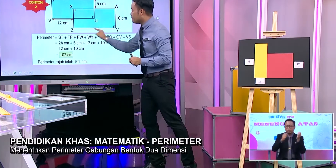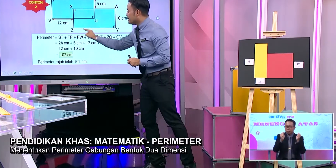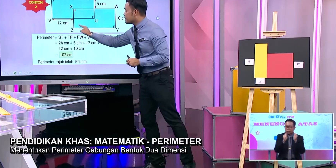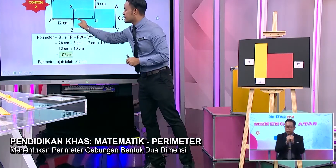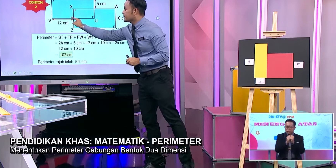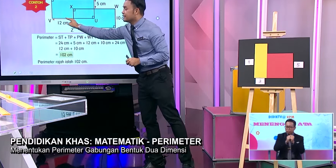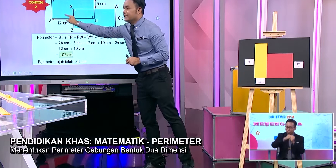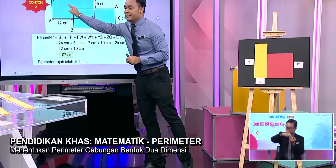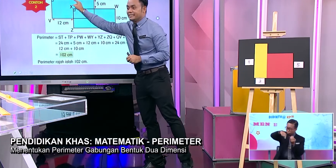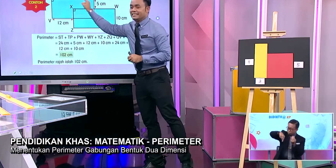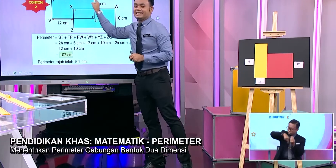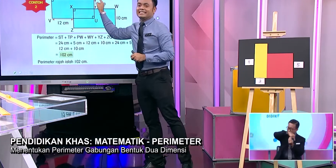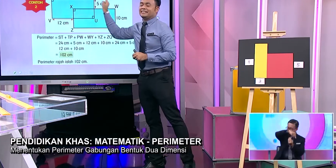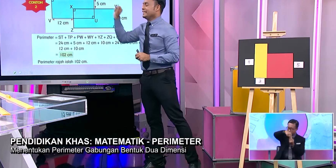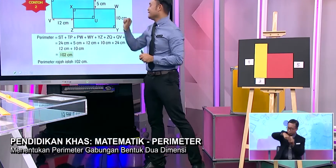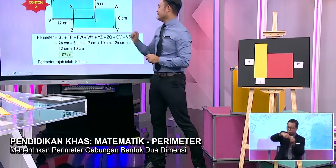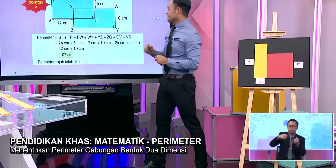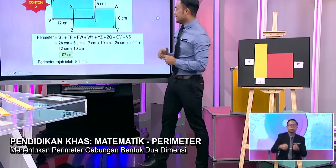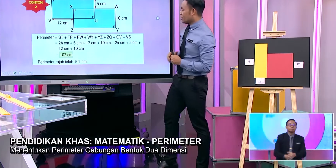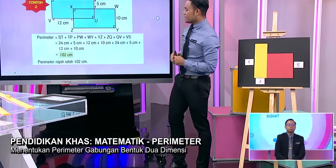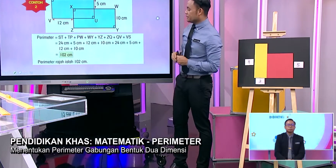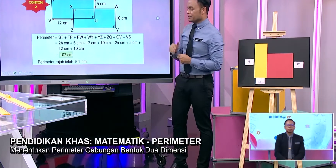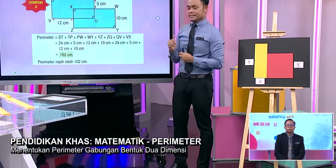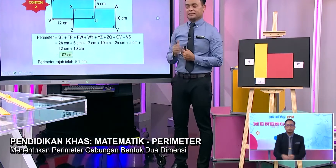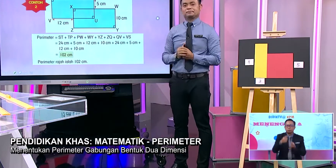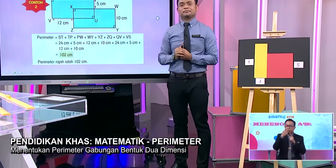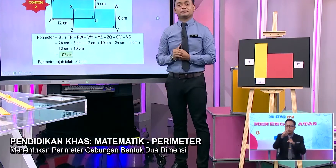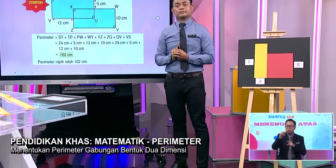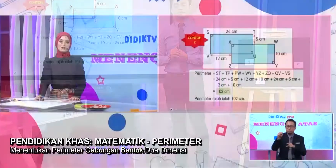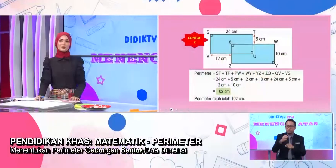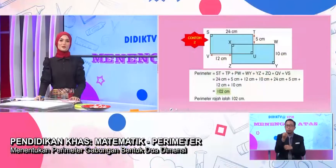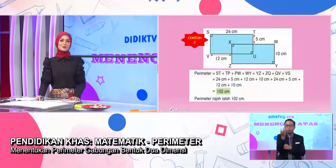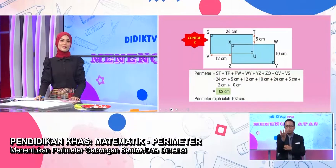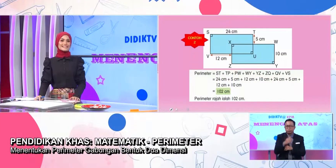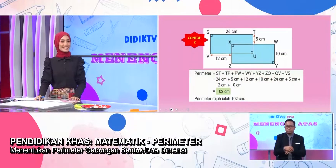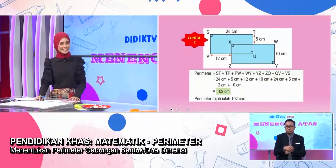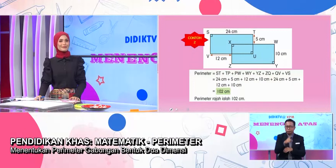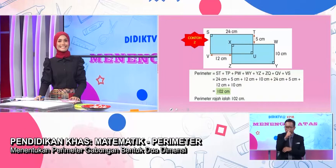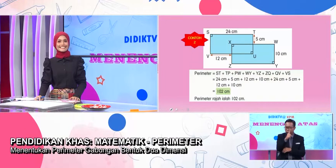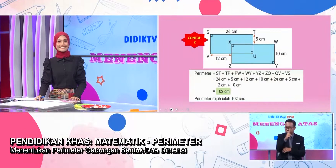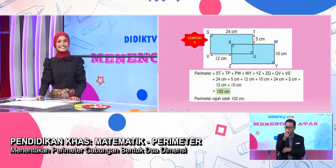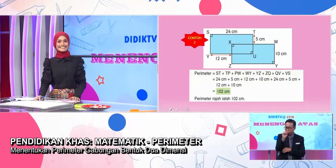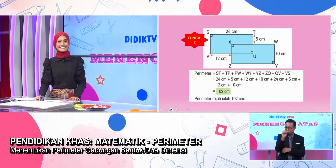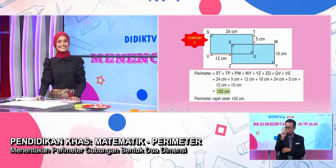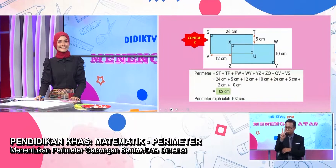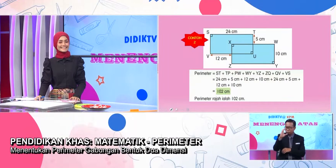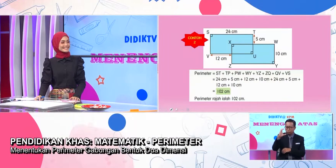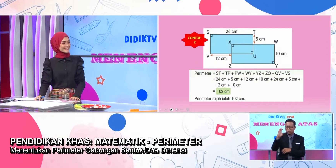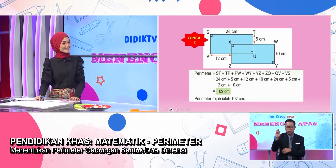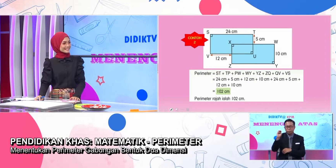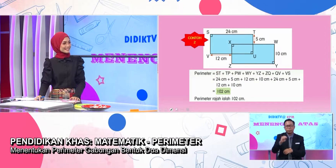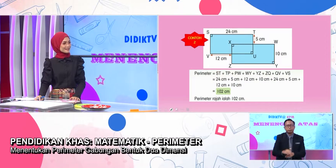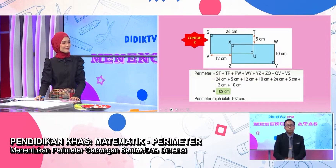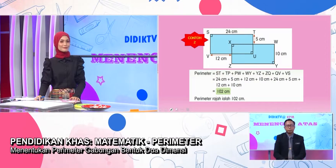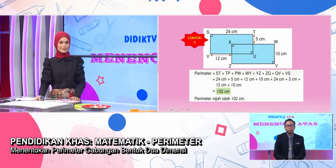ambil sekelilingnya ada jadi jawabannya Bapa nyesal 102 cm 12 cm jadi